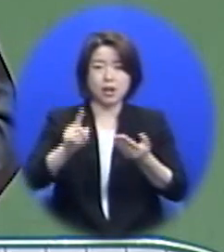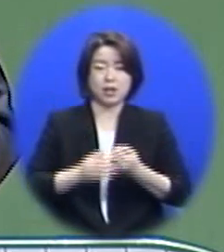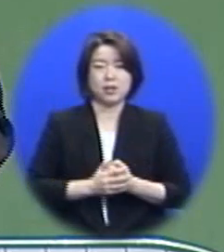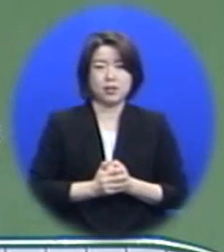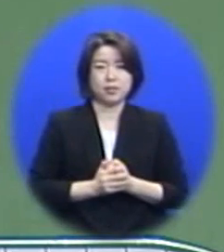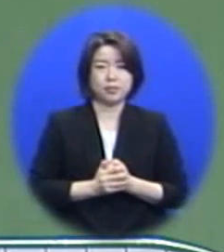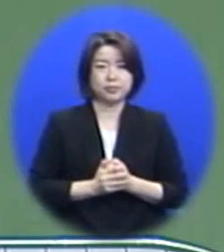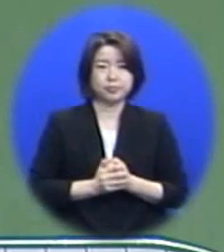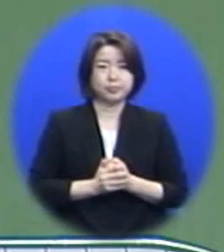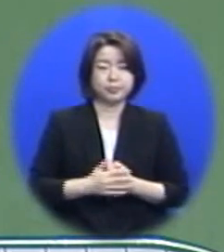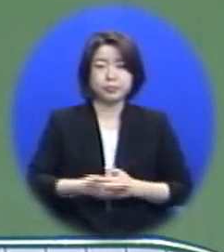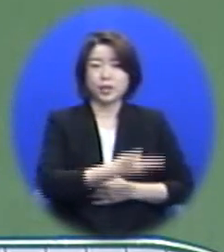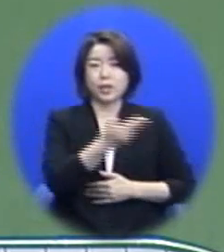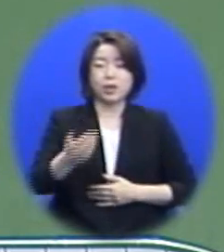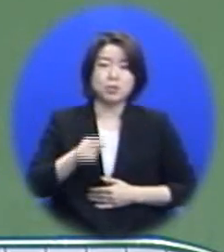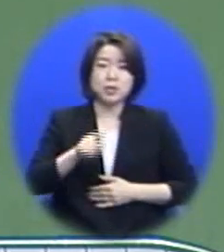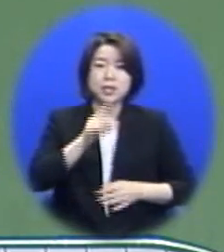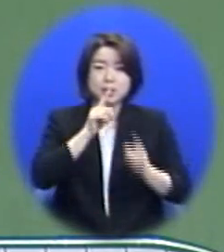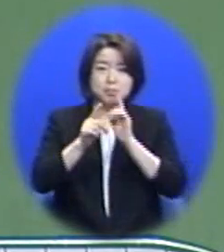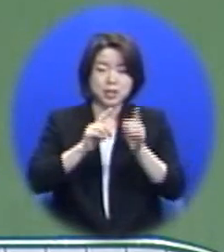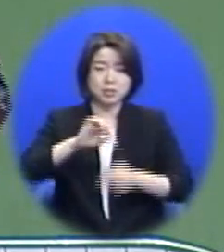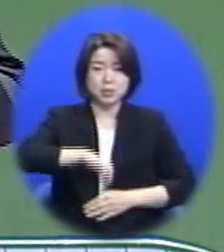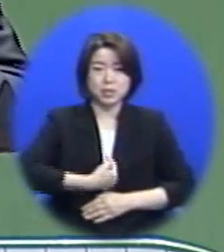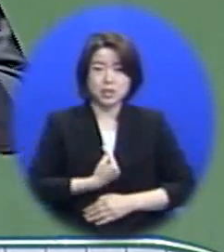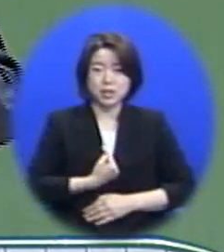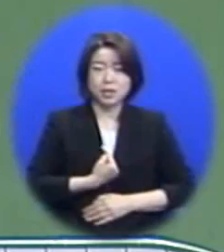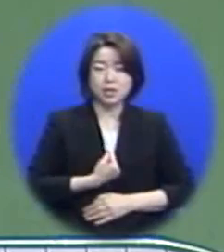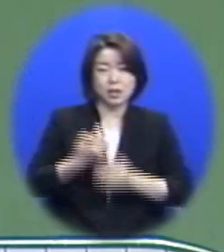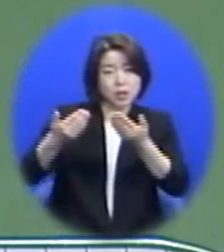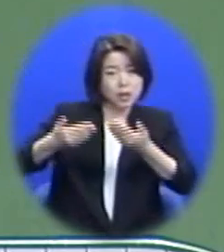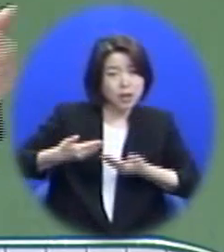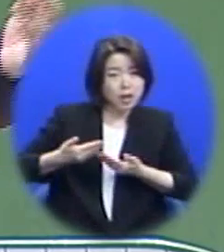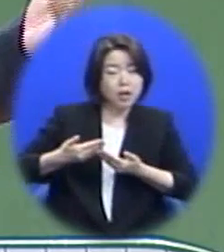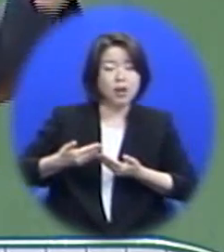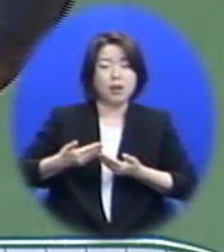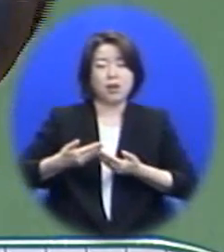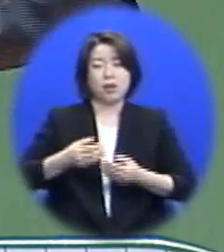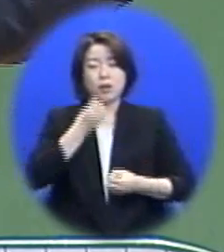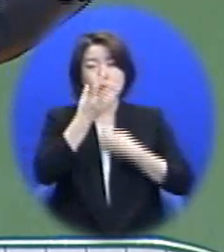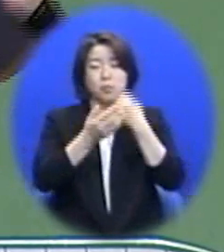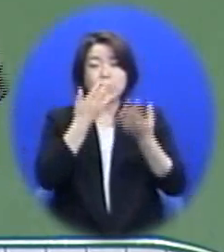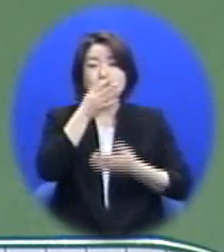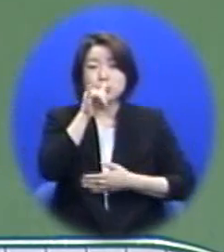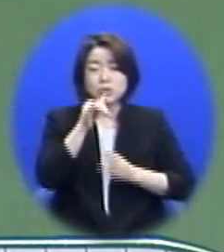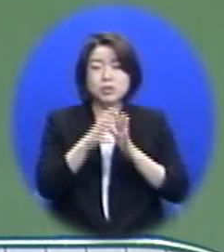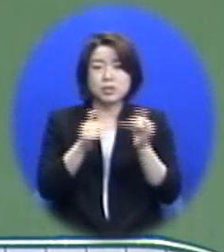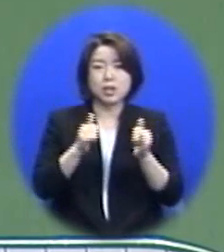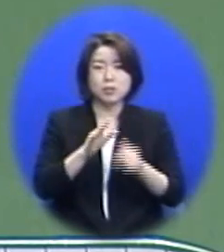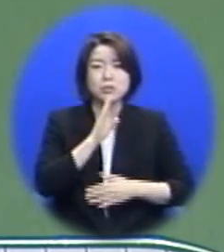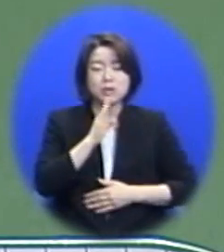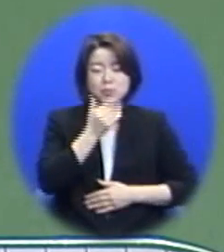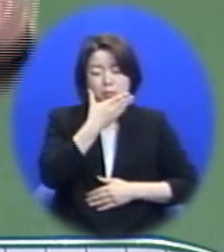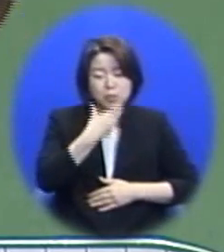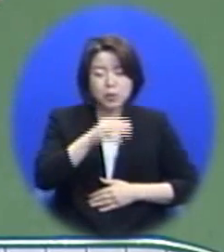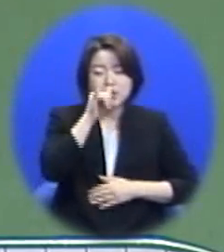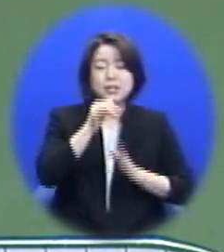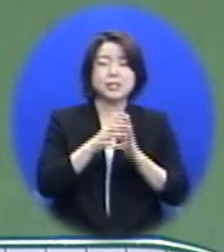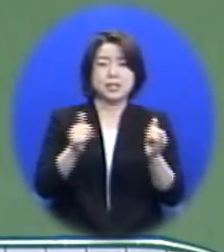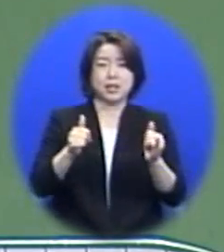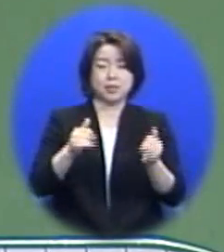드려라 여러분이 말씀이 자기에게 해당된다고 고백할 수 있는 사람은 정말 복 있는 사람입니다